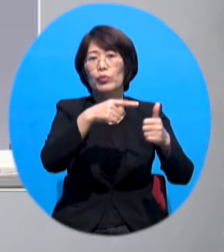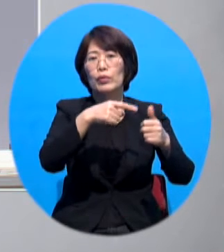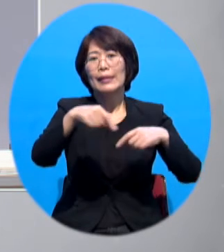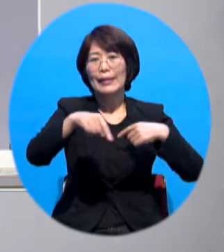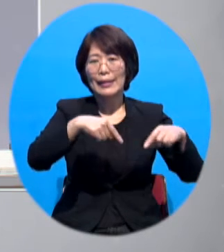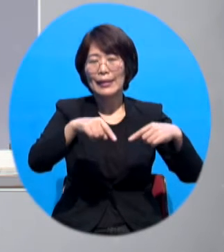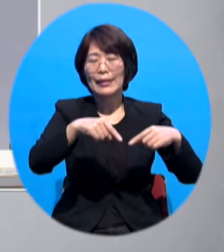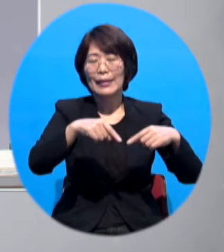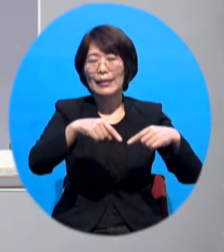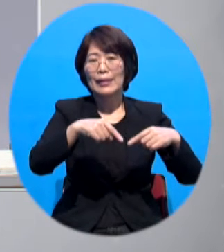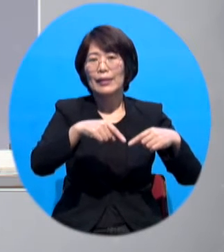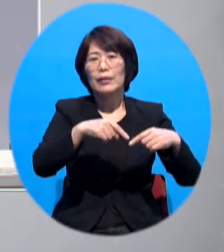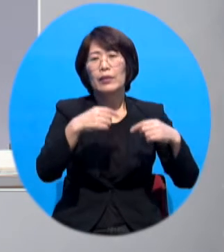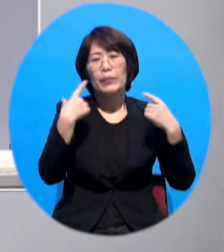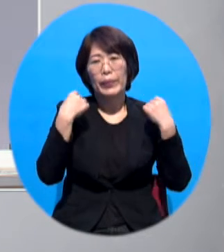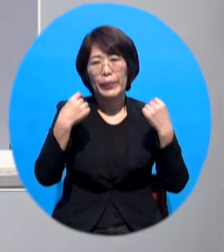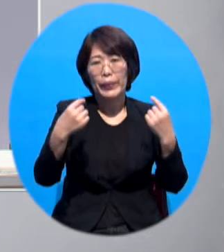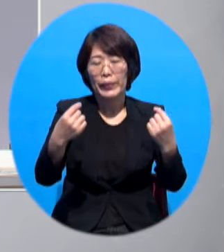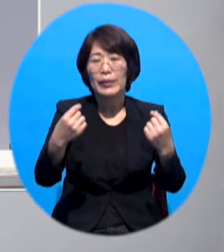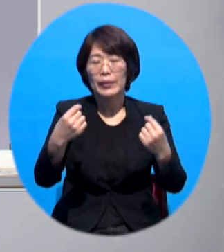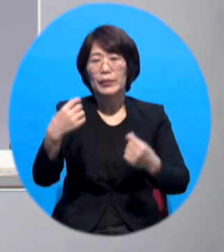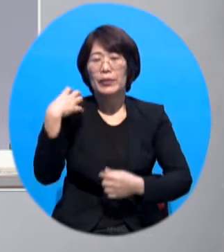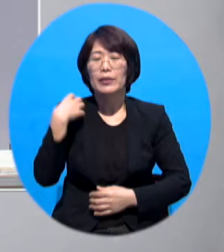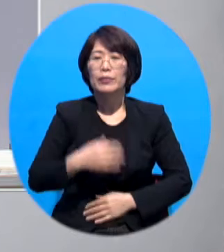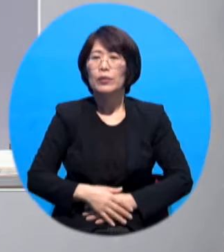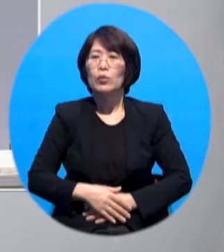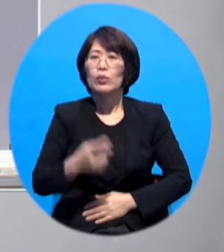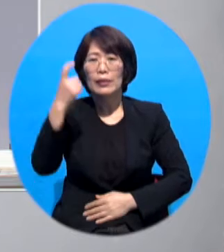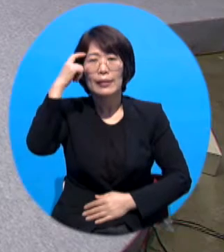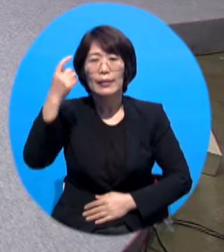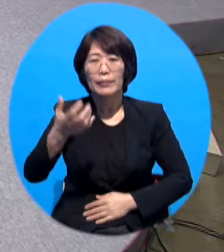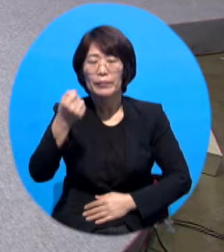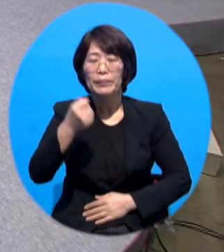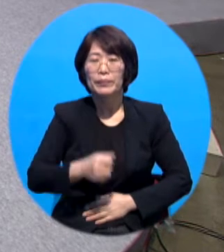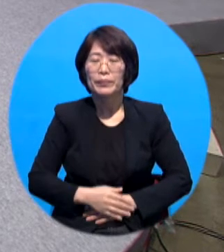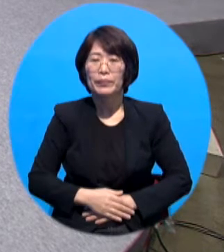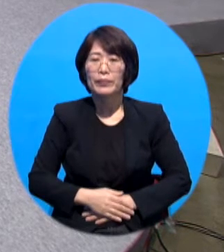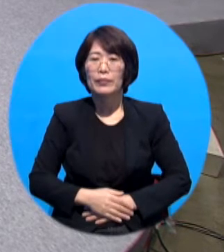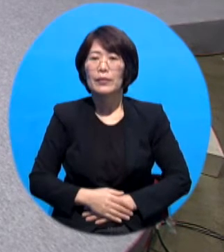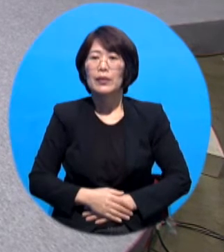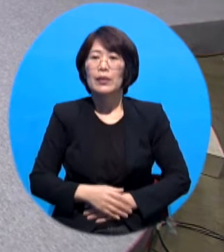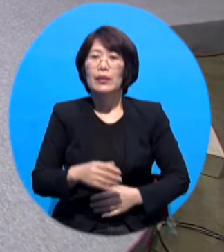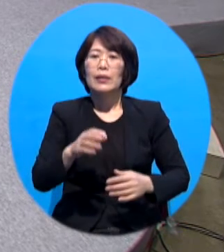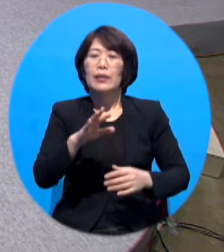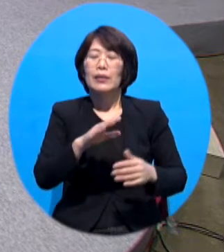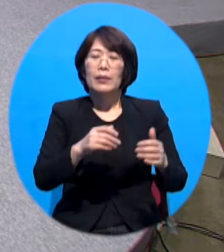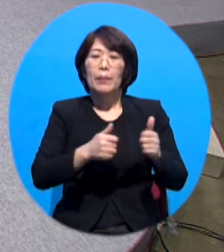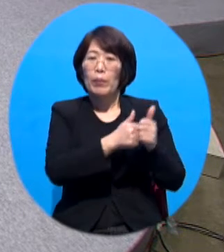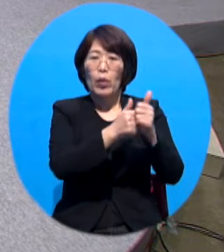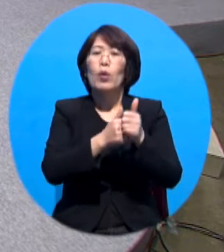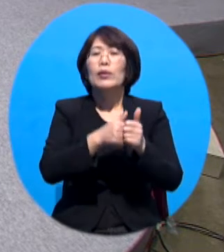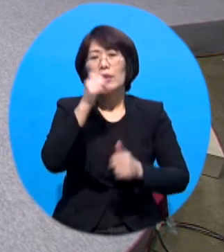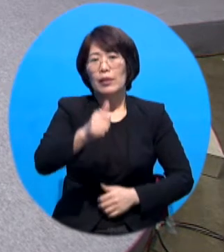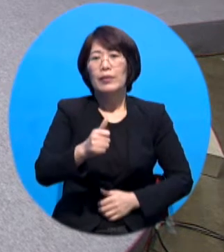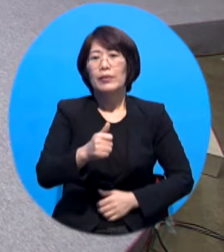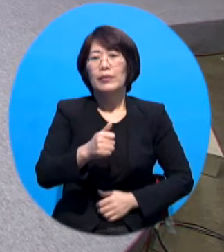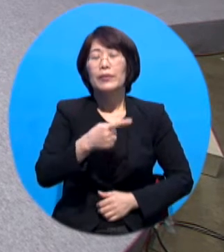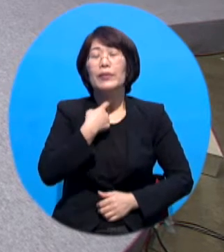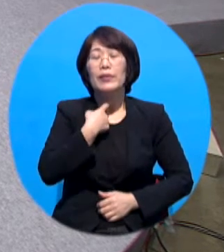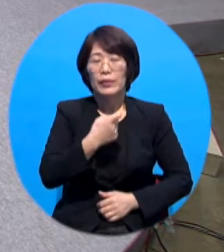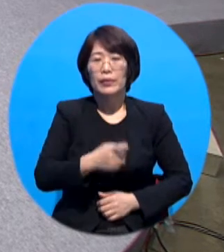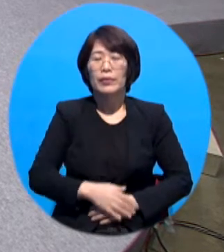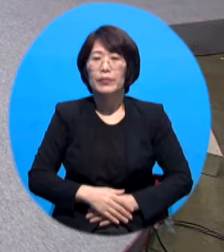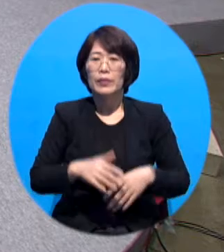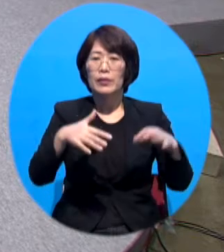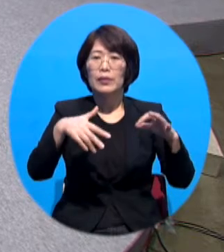일을 꾸준히 해오고 있고 그런 인연으로 어 비서실장 도 했습니다 4